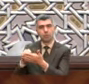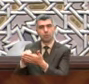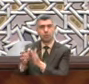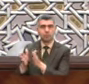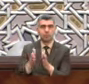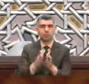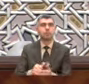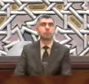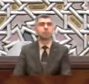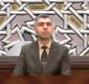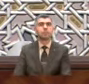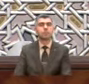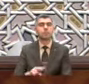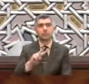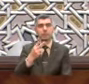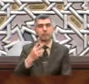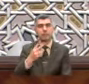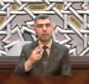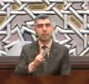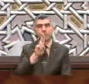نائب محترم. السؤال الثاني